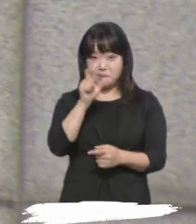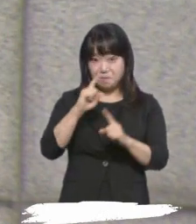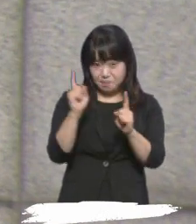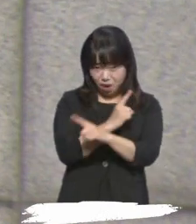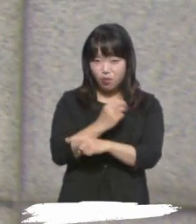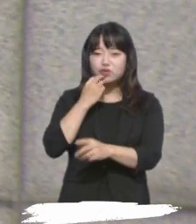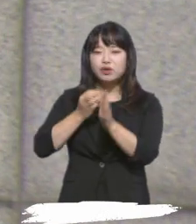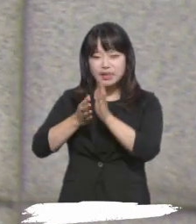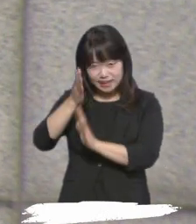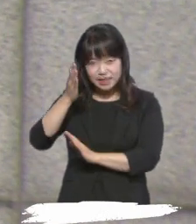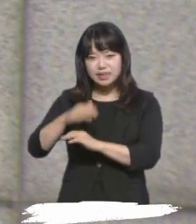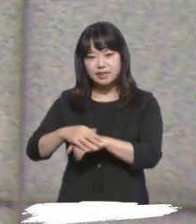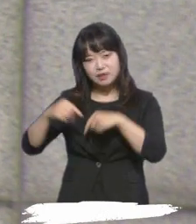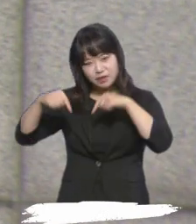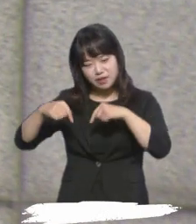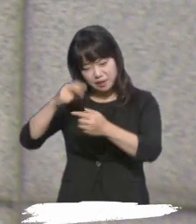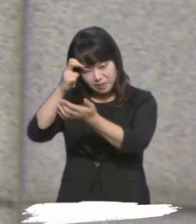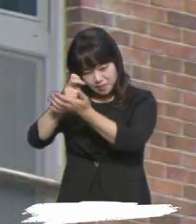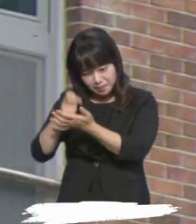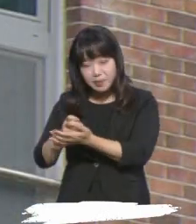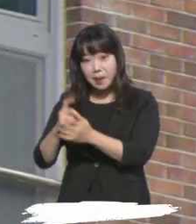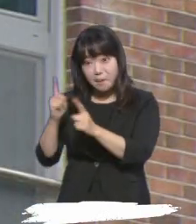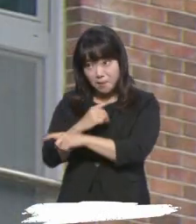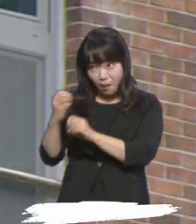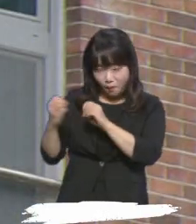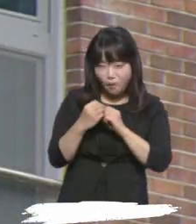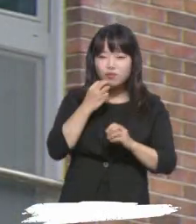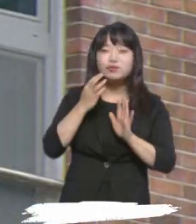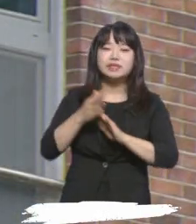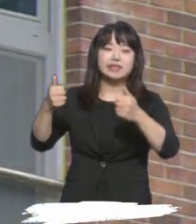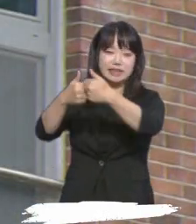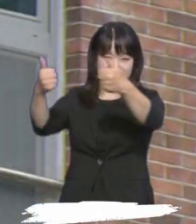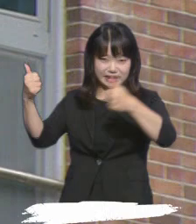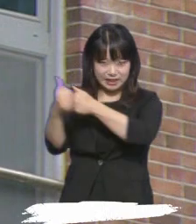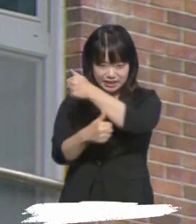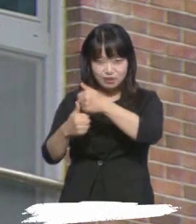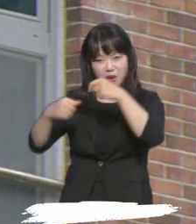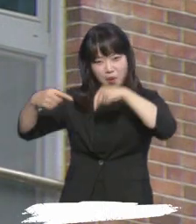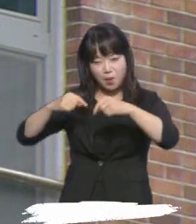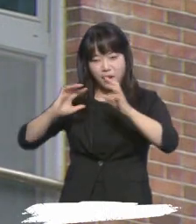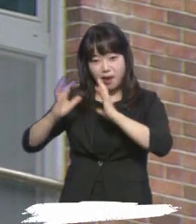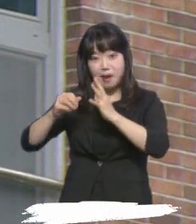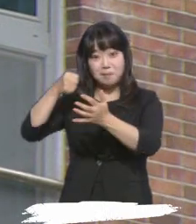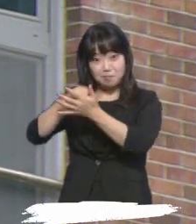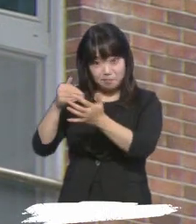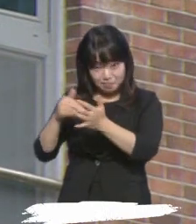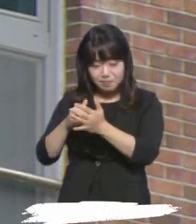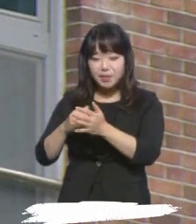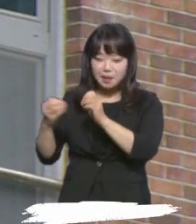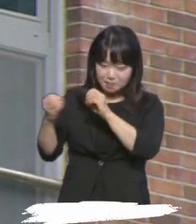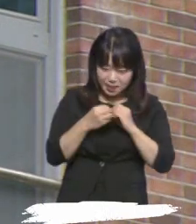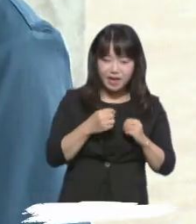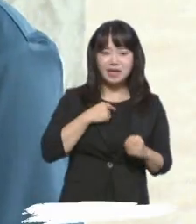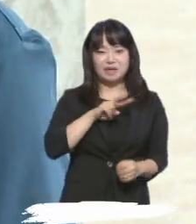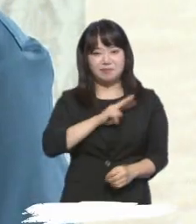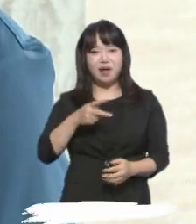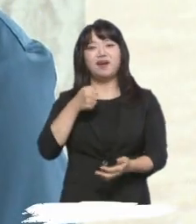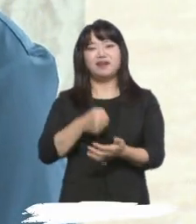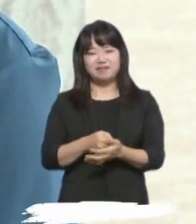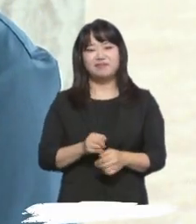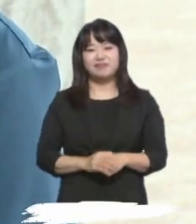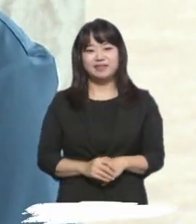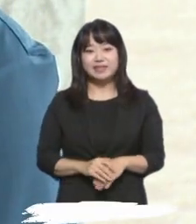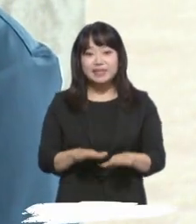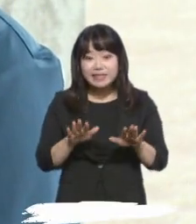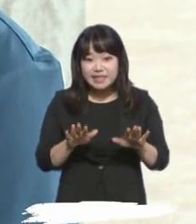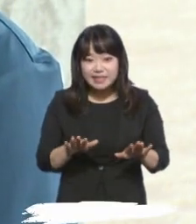담은 서울시립학교 설치 조례 개정안이 서울시의회 본회의를 통과하면서 이뤄진 변화입니다.